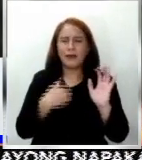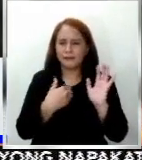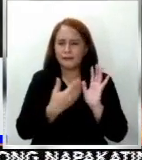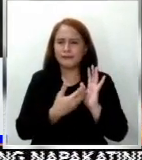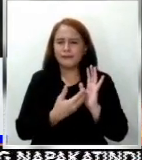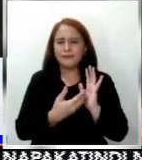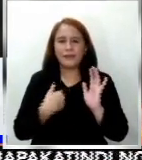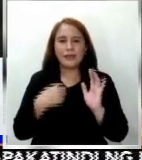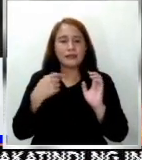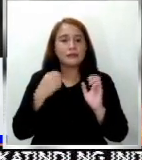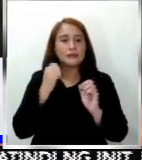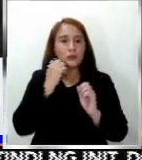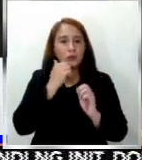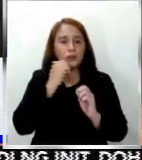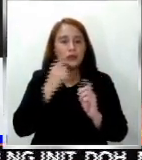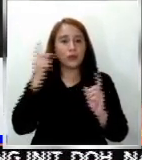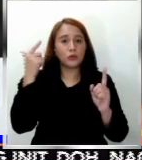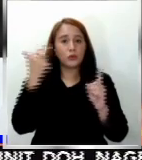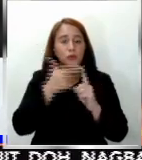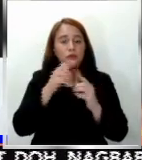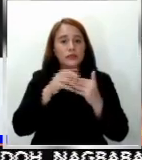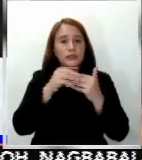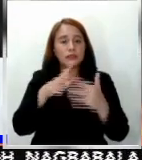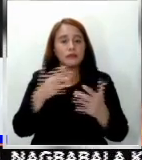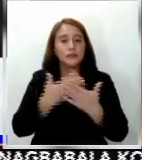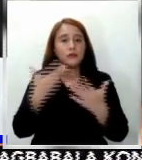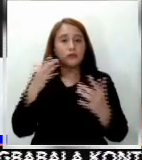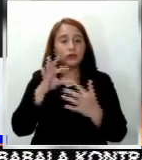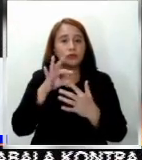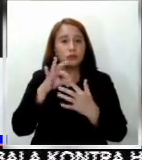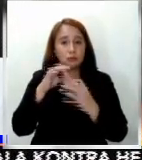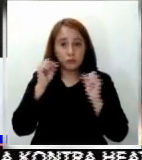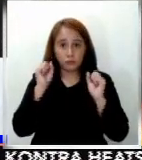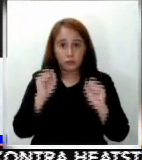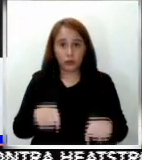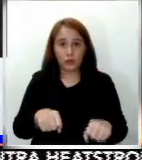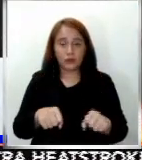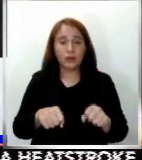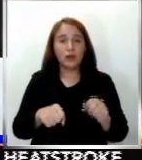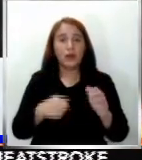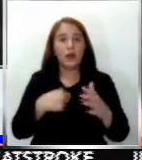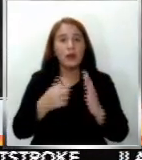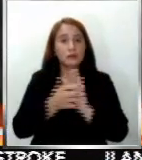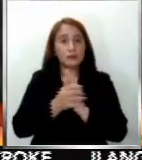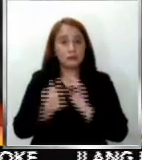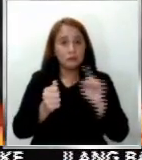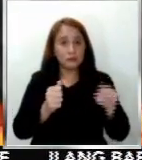ang pakay ng leader bago kayo pumili, kaya ba niyang palabasin ang galing ng Pilipino?